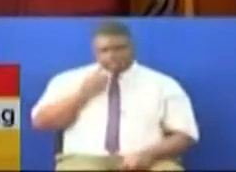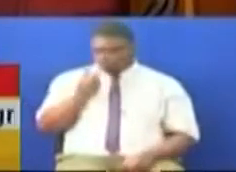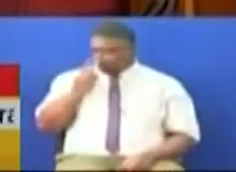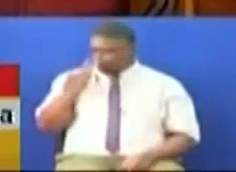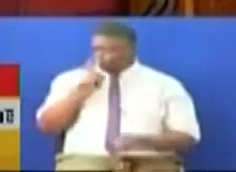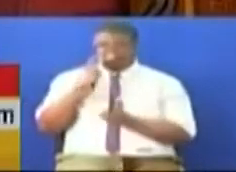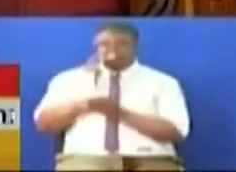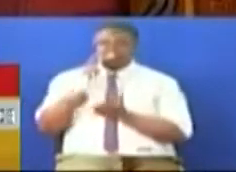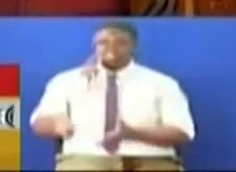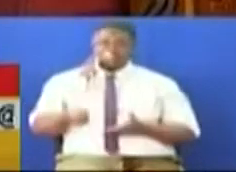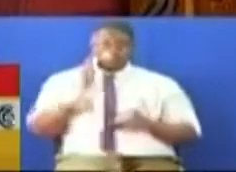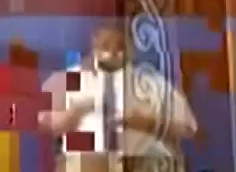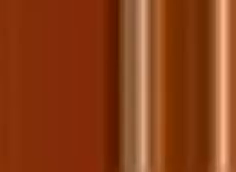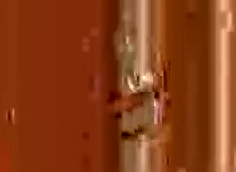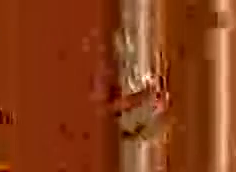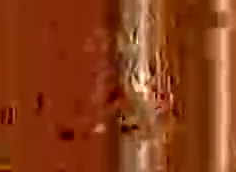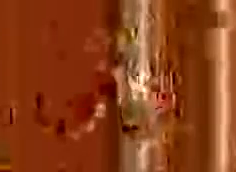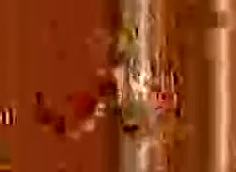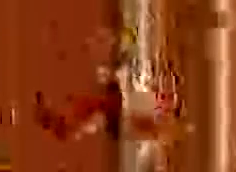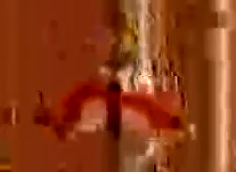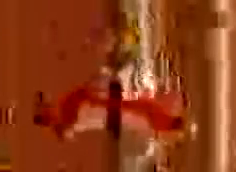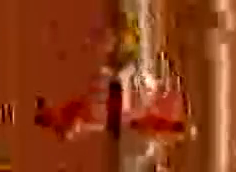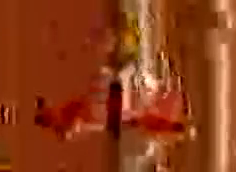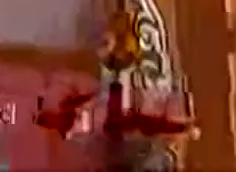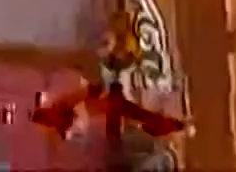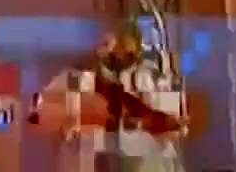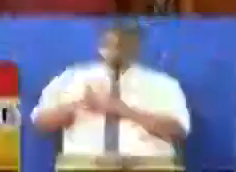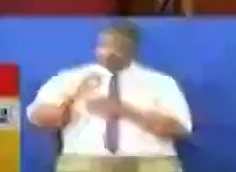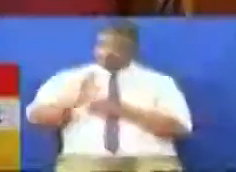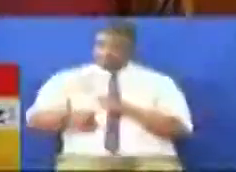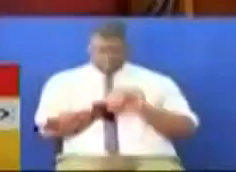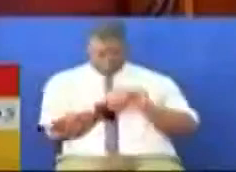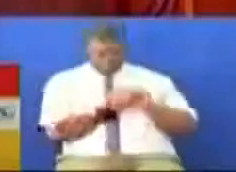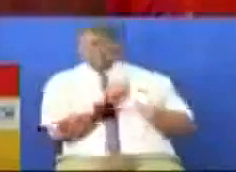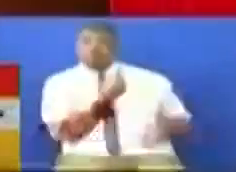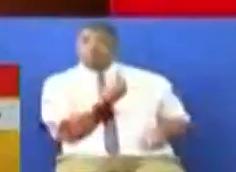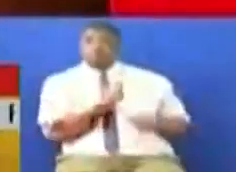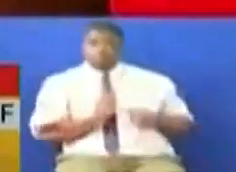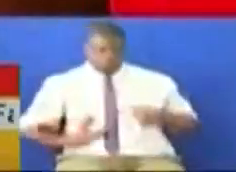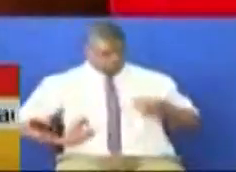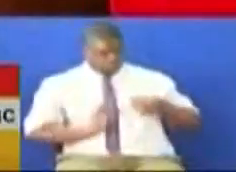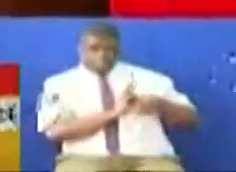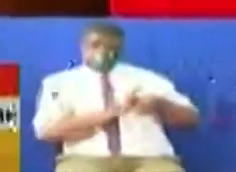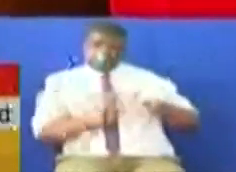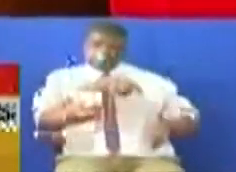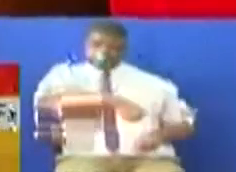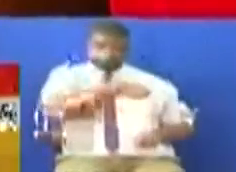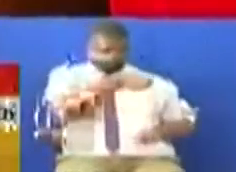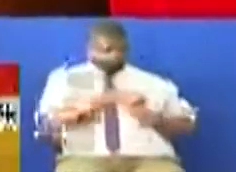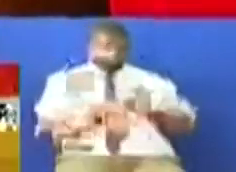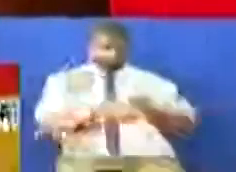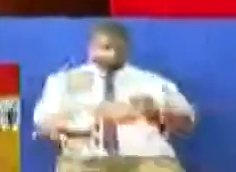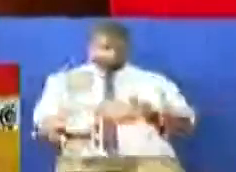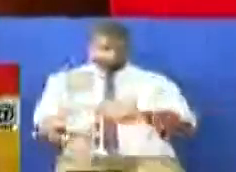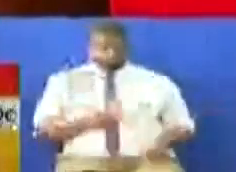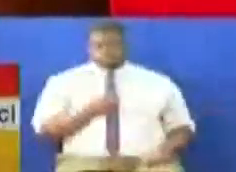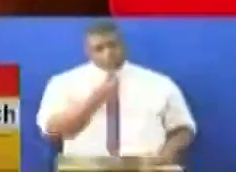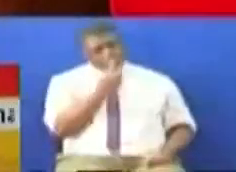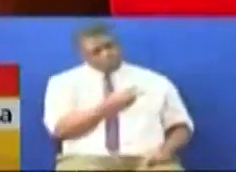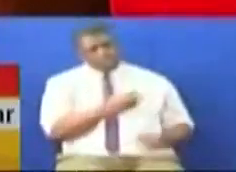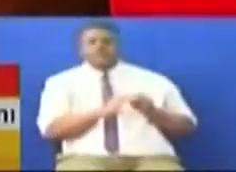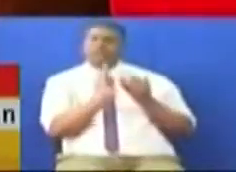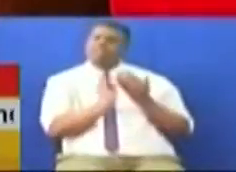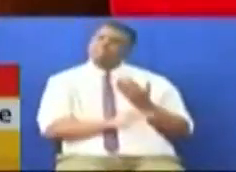uwekezaji mwaka huu ndani ya miezi 11 baada ya kuunganisha mifuko hii, imeonekana kwamba kuna